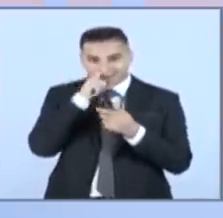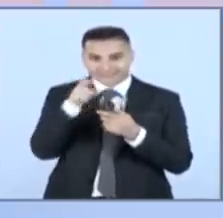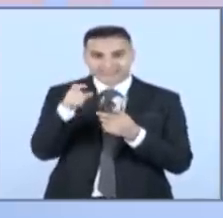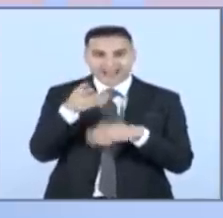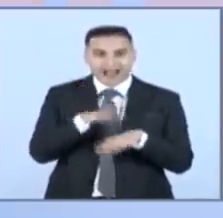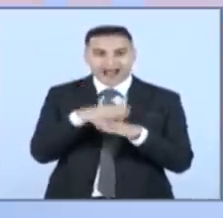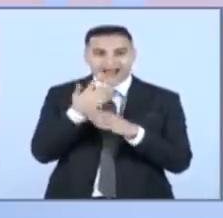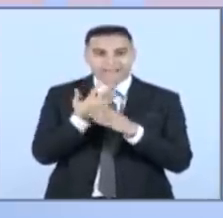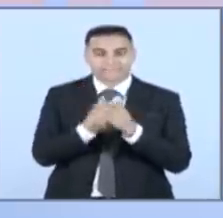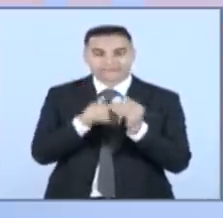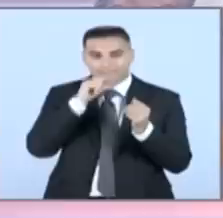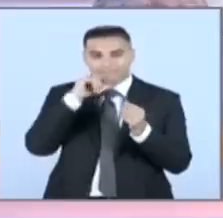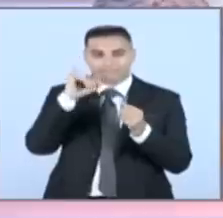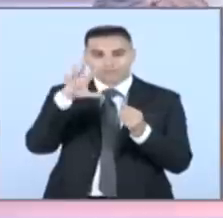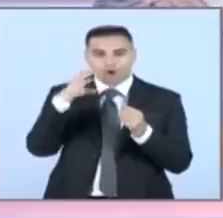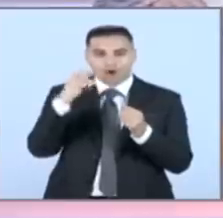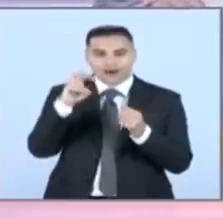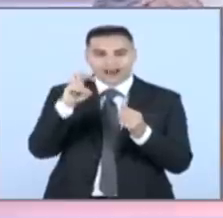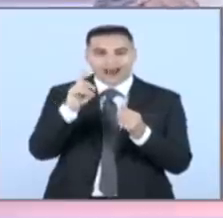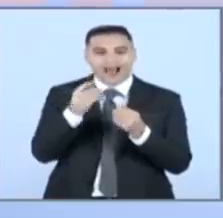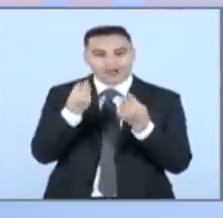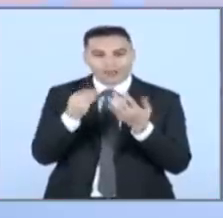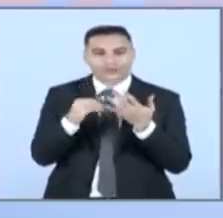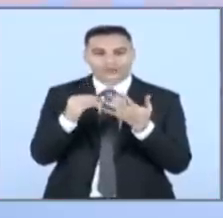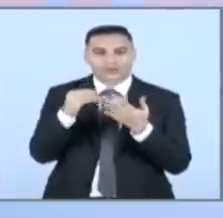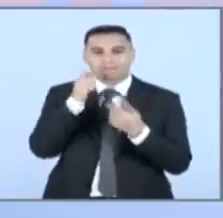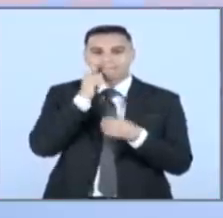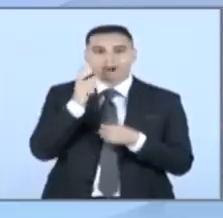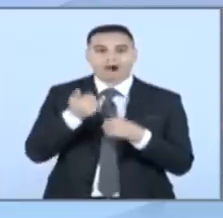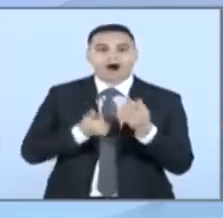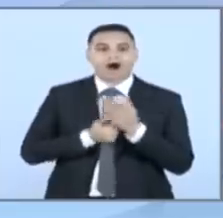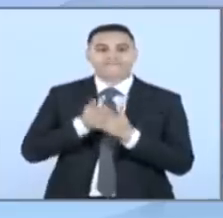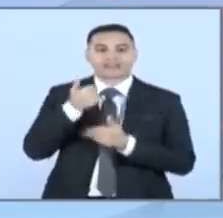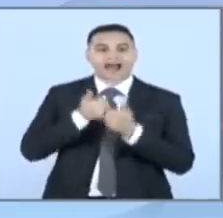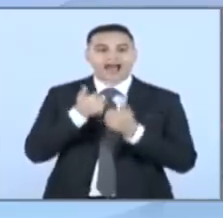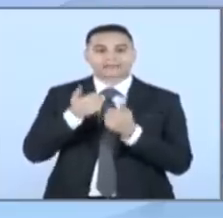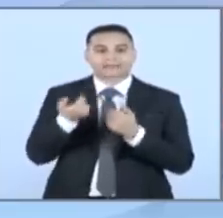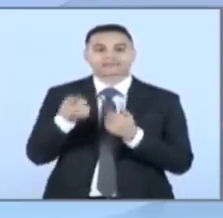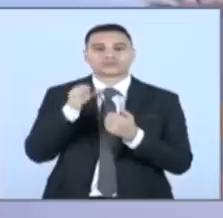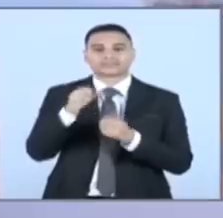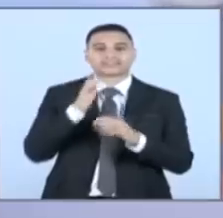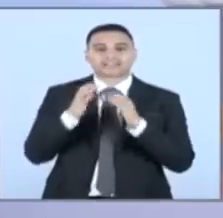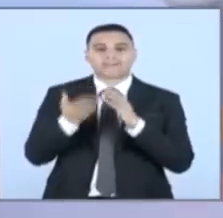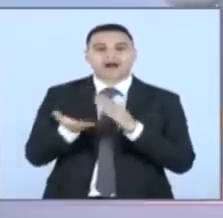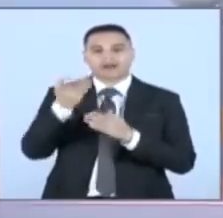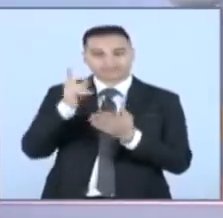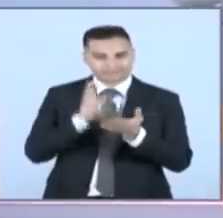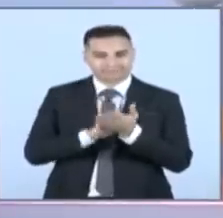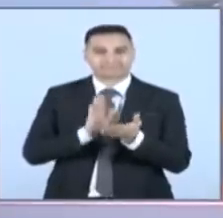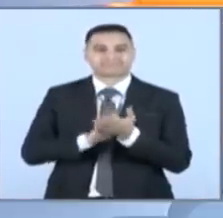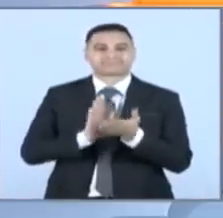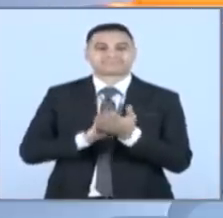الأدب. أيوه. ولكن باباك حنين. بعدين نسمع كلام باباك، أفضل لاعب الماتش اللي فات ب 95 نقطة نحيي كلنا.